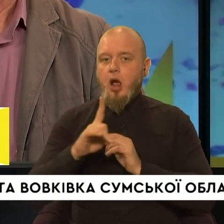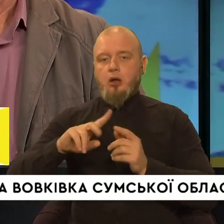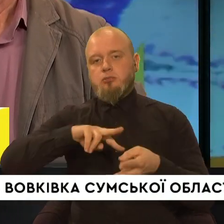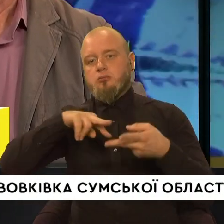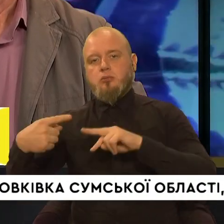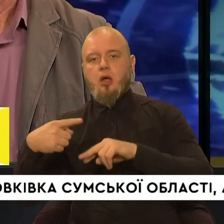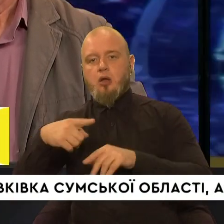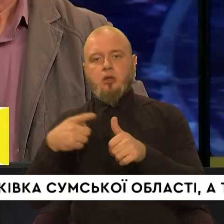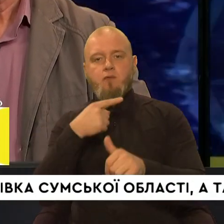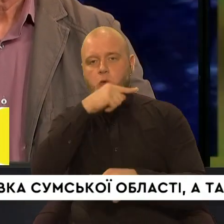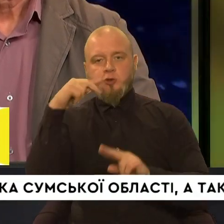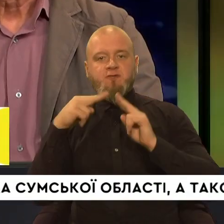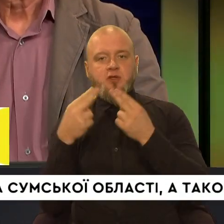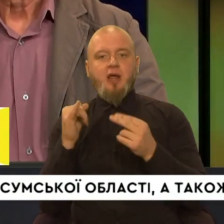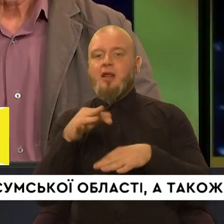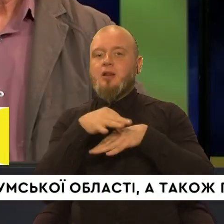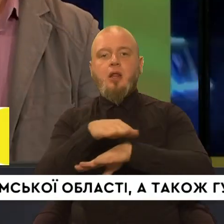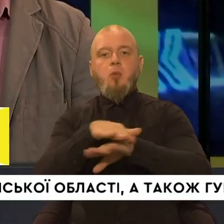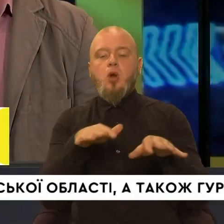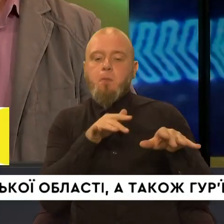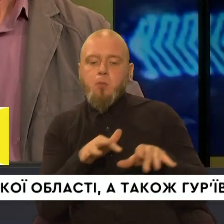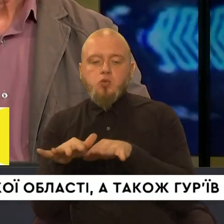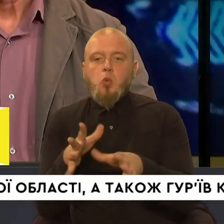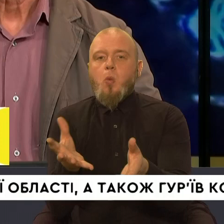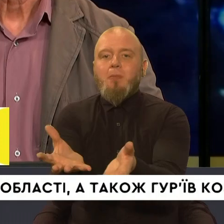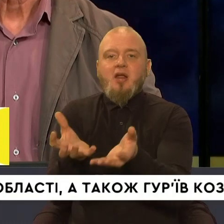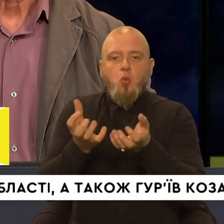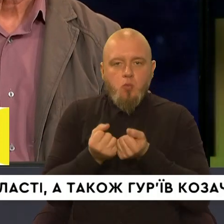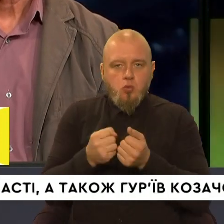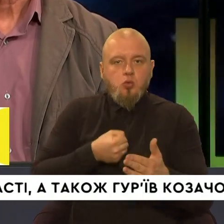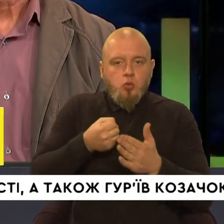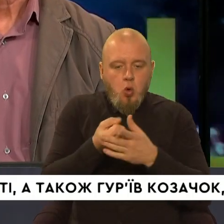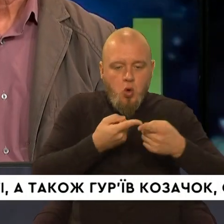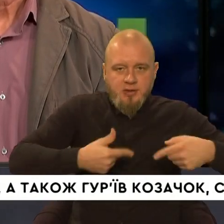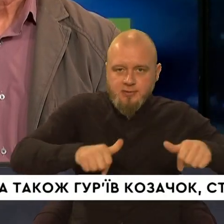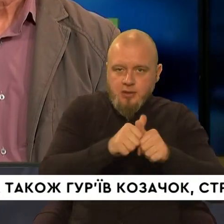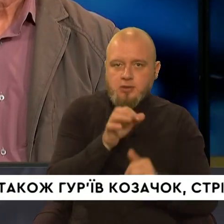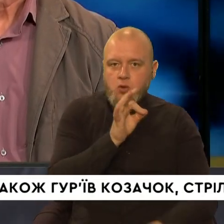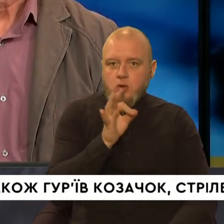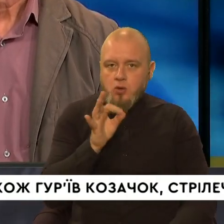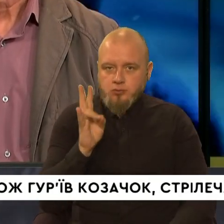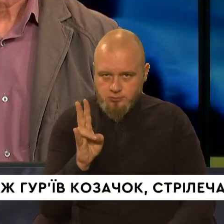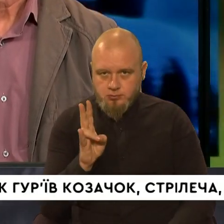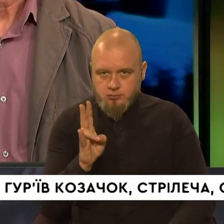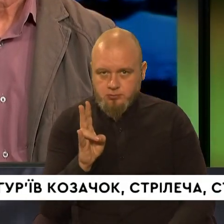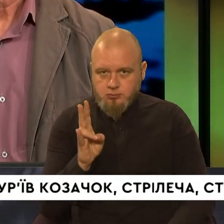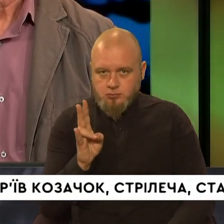Російська Федерація і не проходила процедуру прийому до Організації Об'єднаних